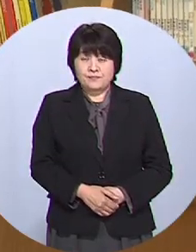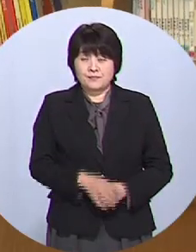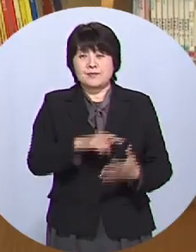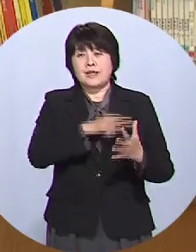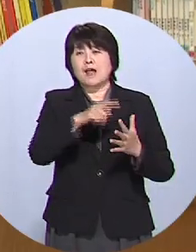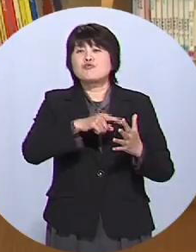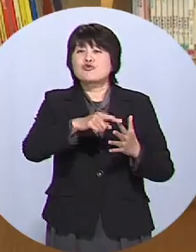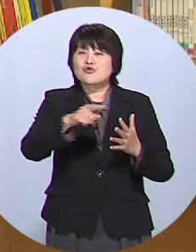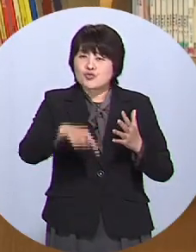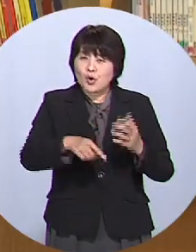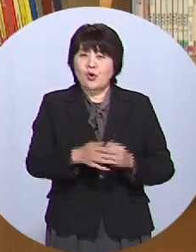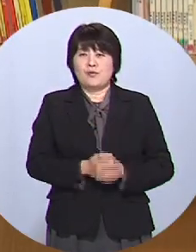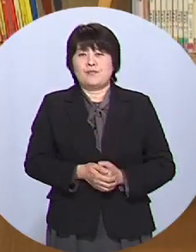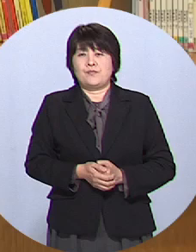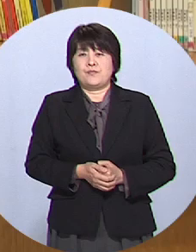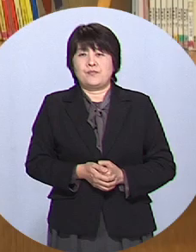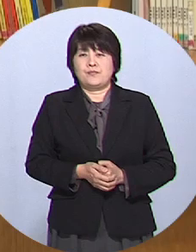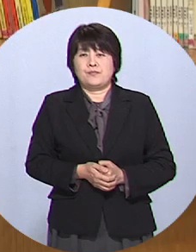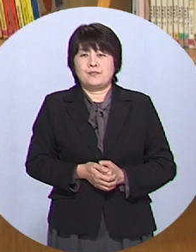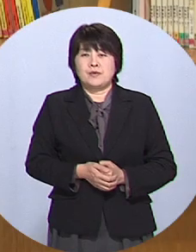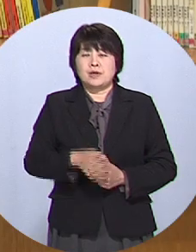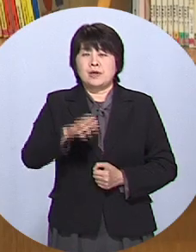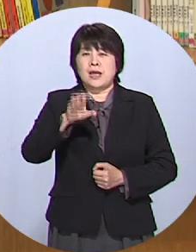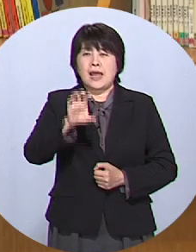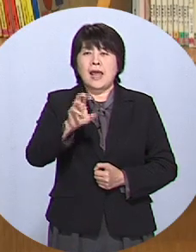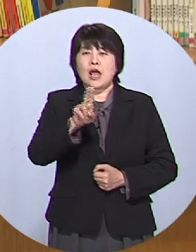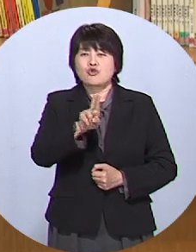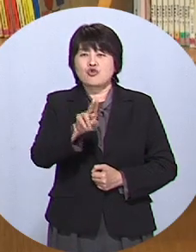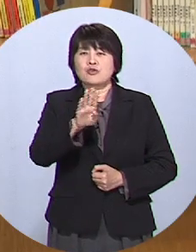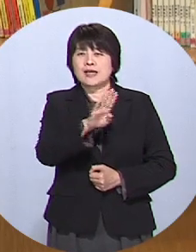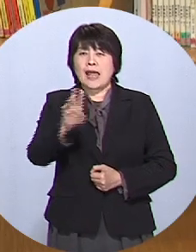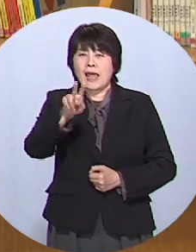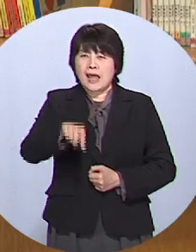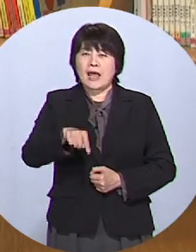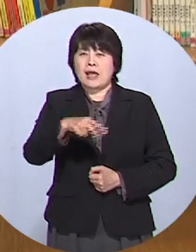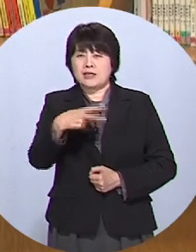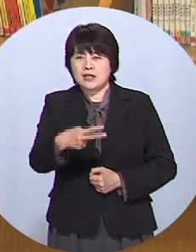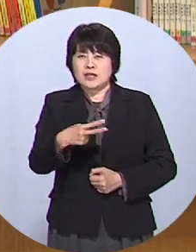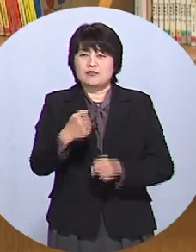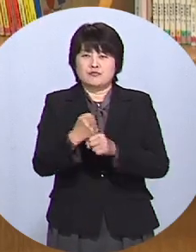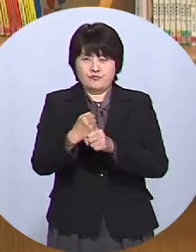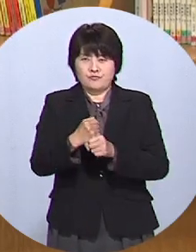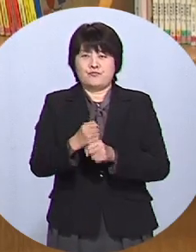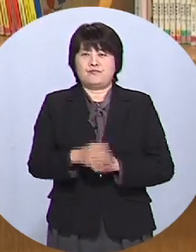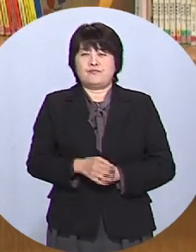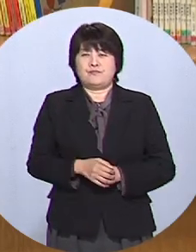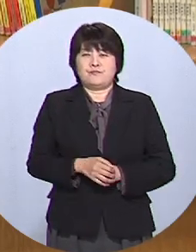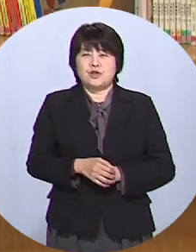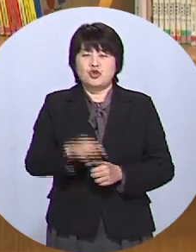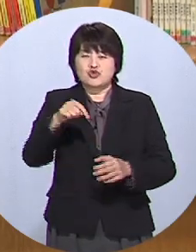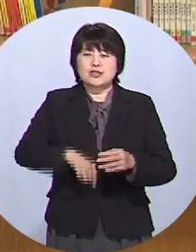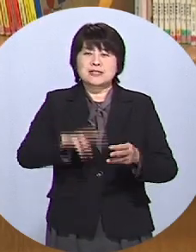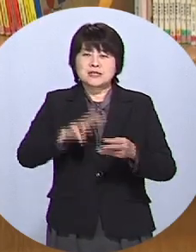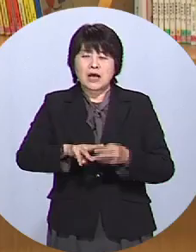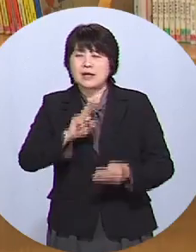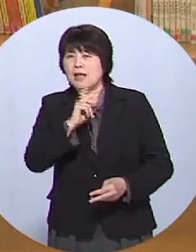手袋。エウゲーニ・エムラチョフ絵、内田梨紗子